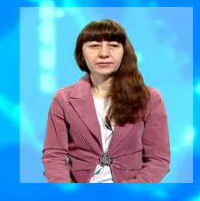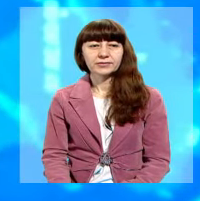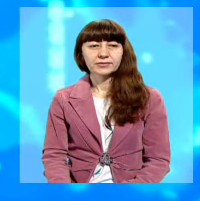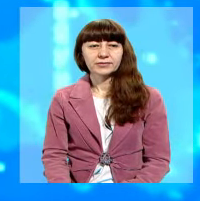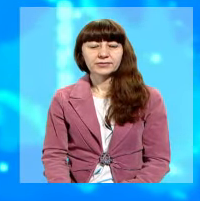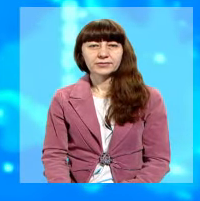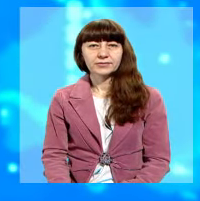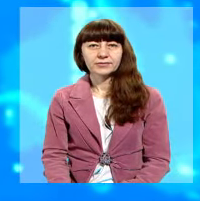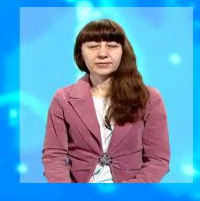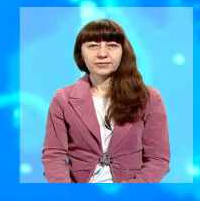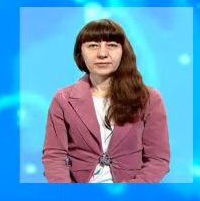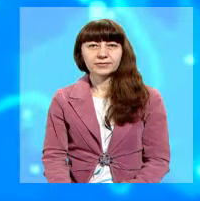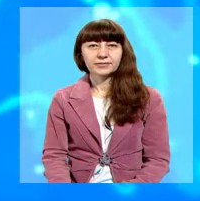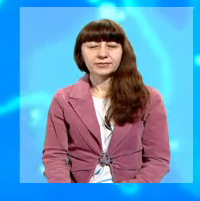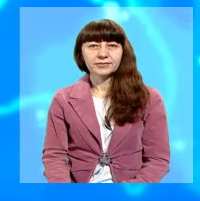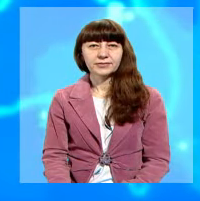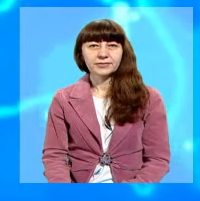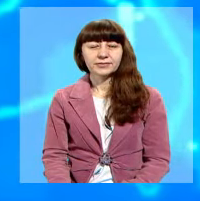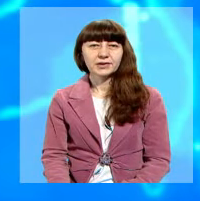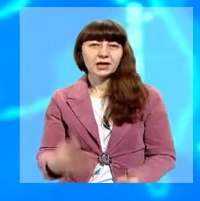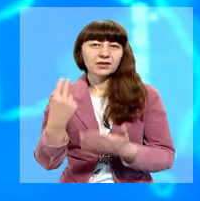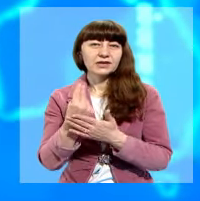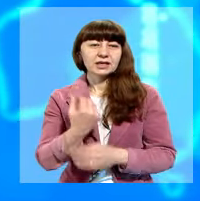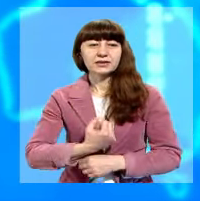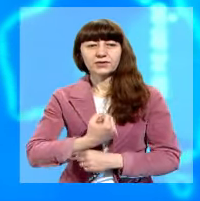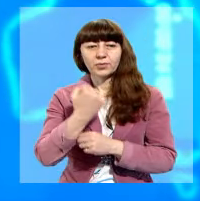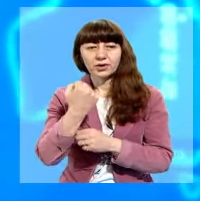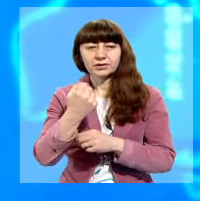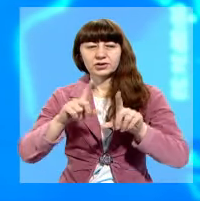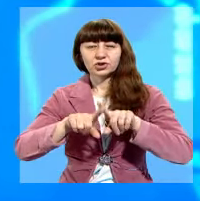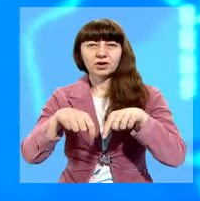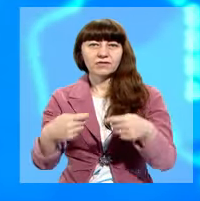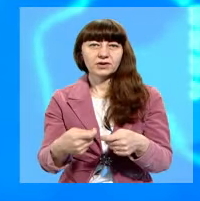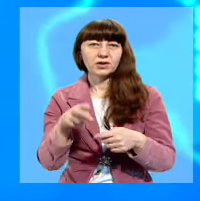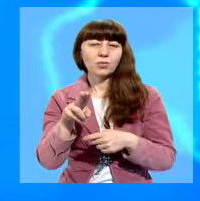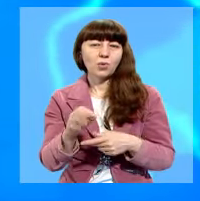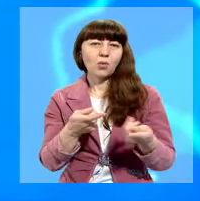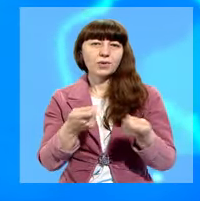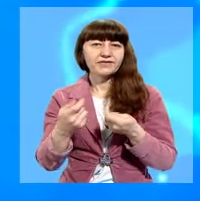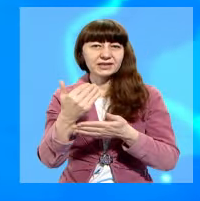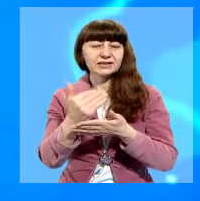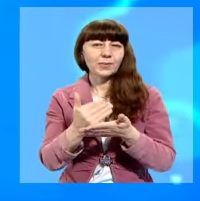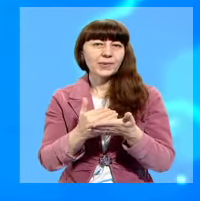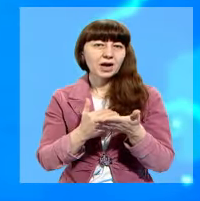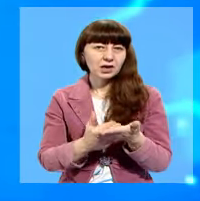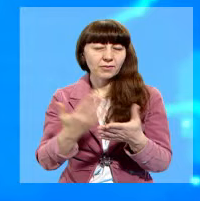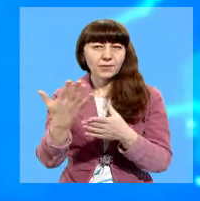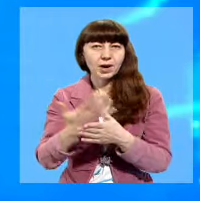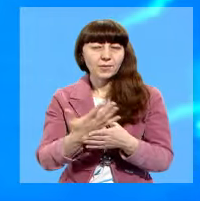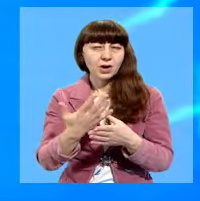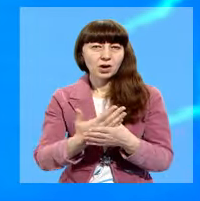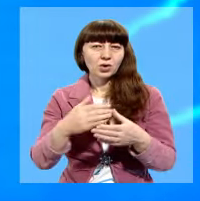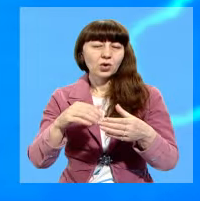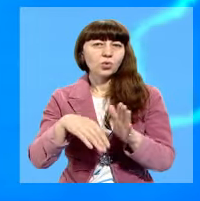Үкімет бағдарламалары бойынша бөлінген қаржылай қолдау шағын және орта бизнес нысандарының жұмысын жүйелі жолға қоюға игі әсер